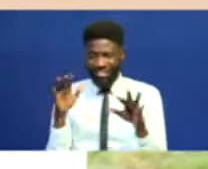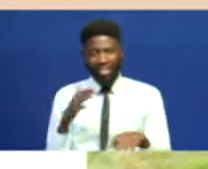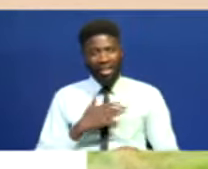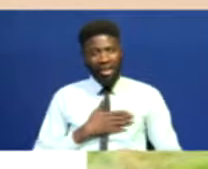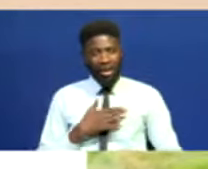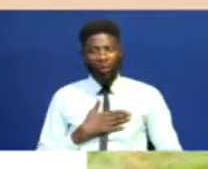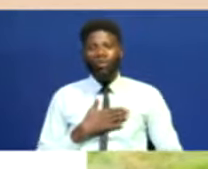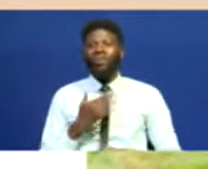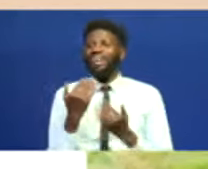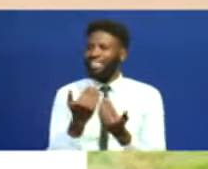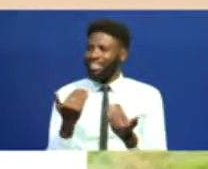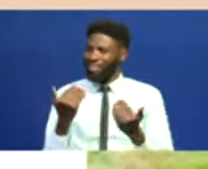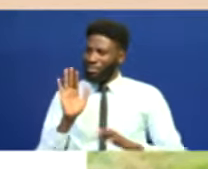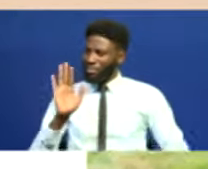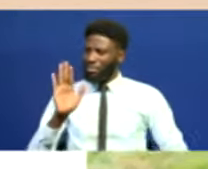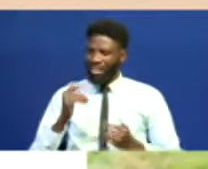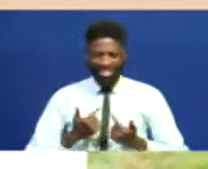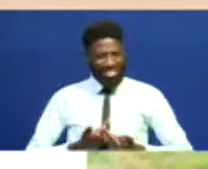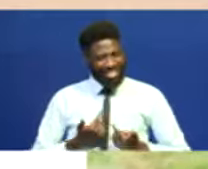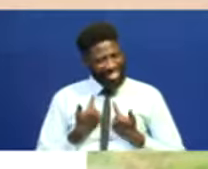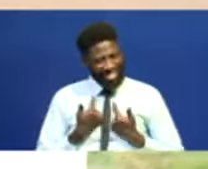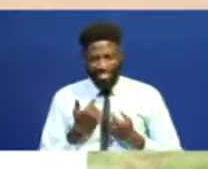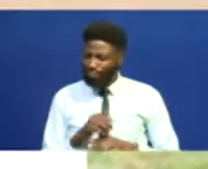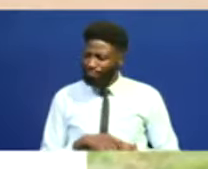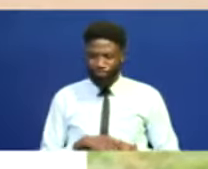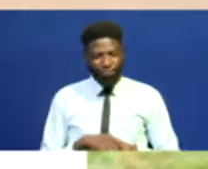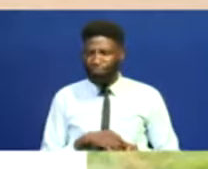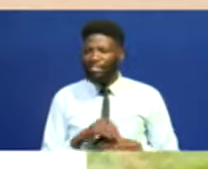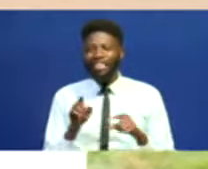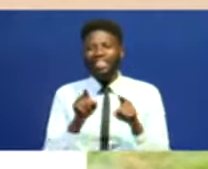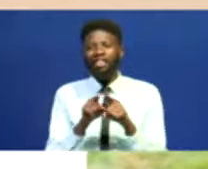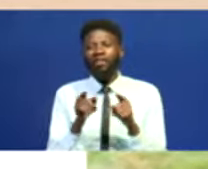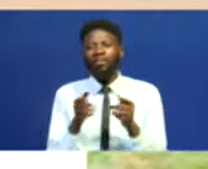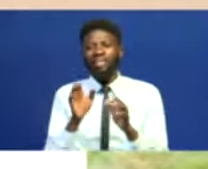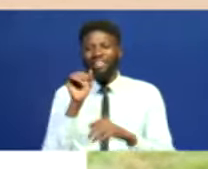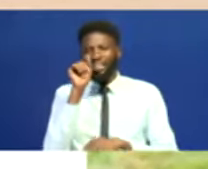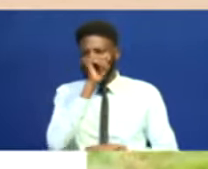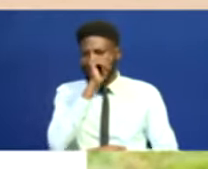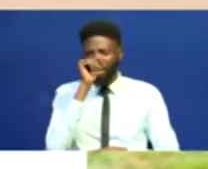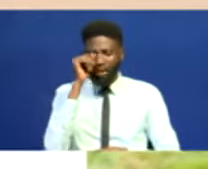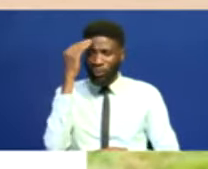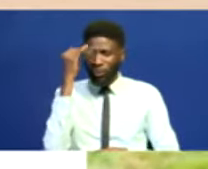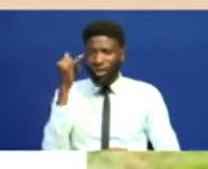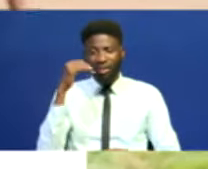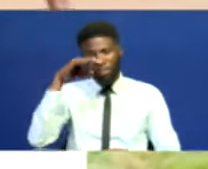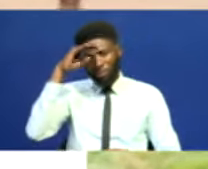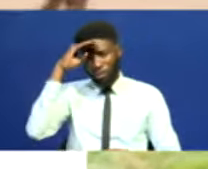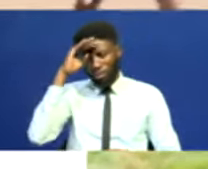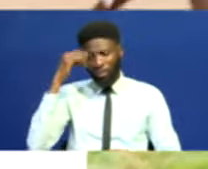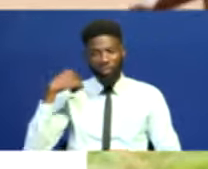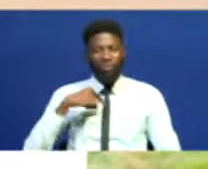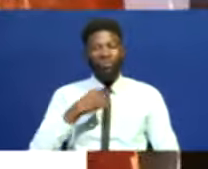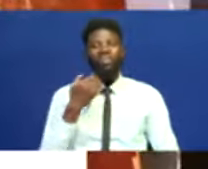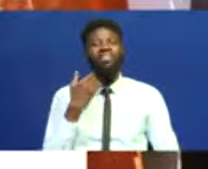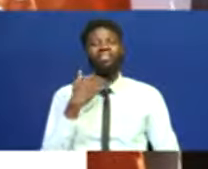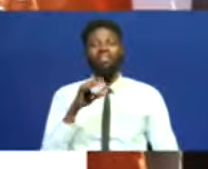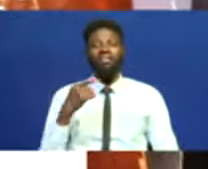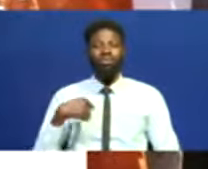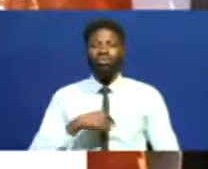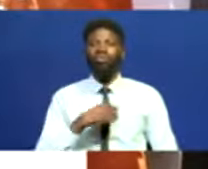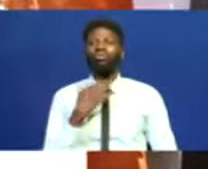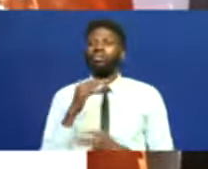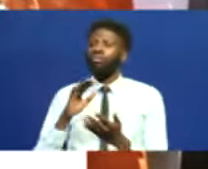wanaishi wakiwa na uchafu kwa sababu ya pombe. Hii pombe hatimtaki hapa tena. Tunataka iishe.